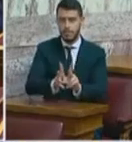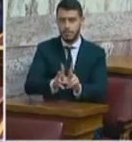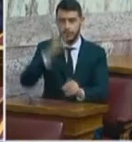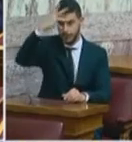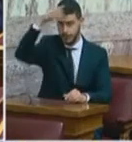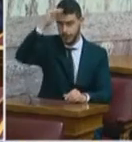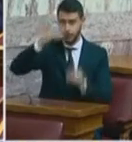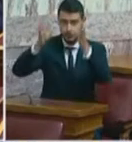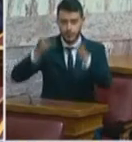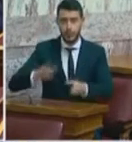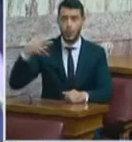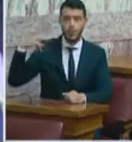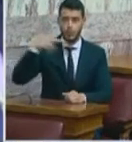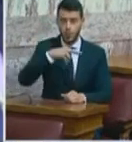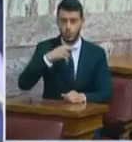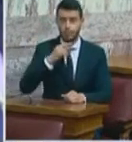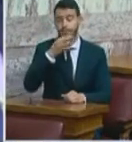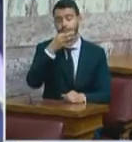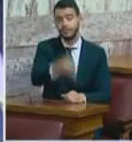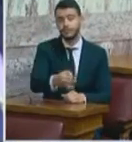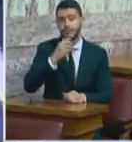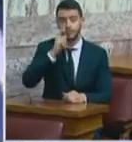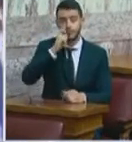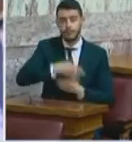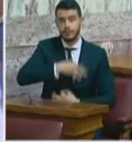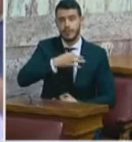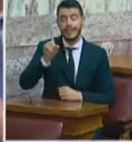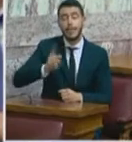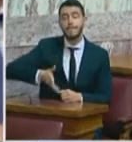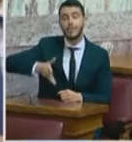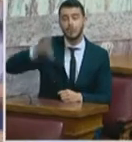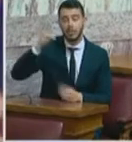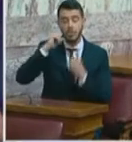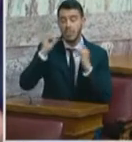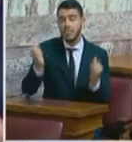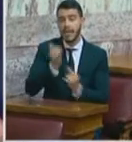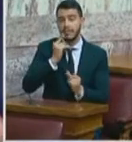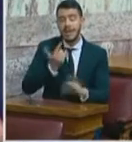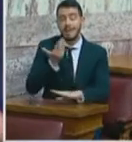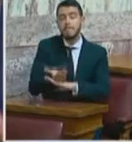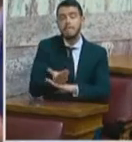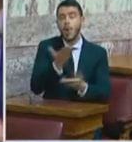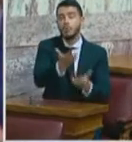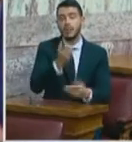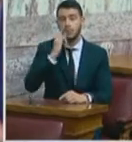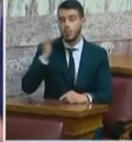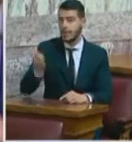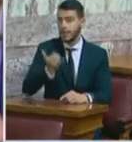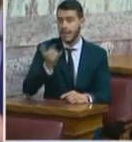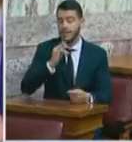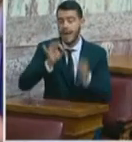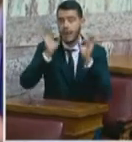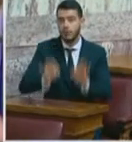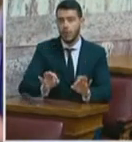Κύριε Μητσοτάκη, δεν έχω καταλάβει ποια είναι ακριβώς η πρότασή σας. Γι' αυτό παίρνω το λόγο. Διότι